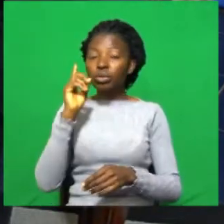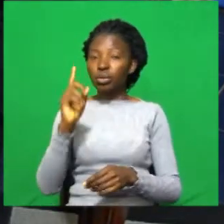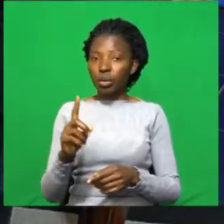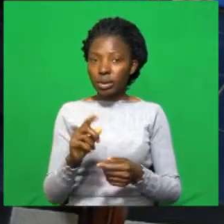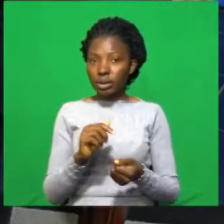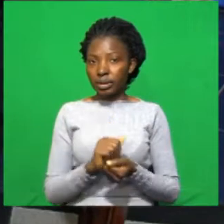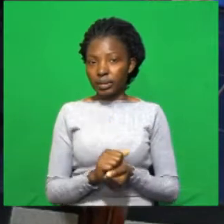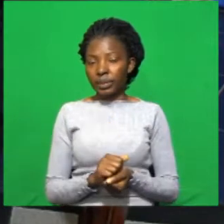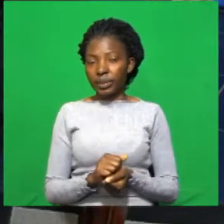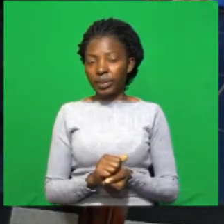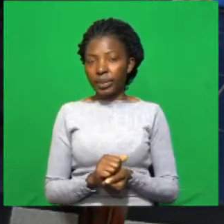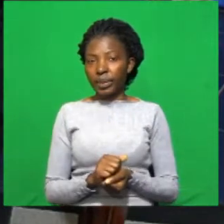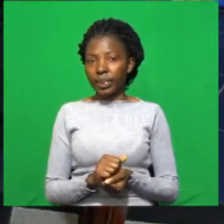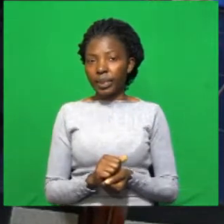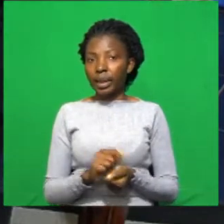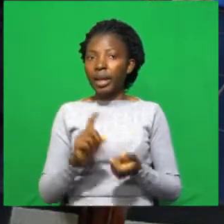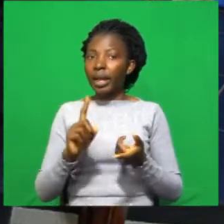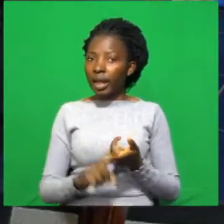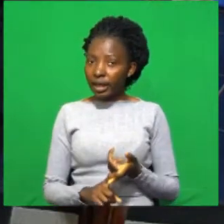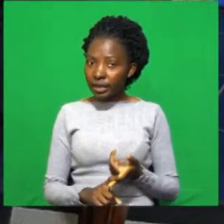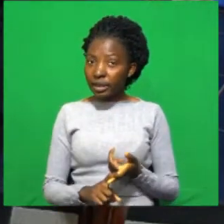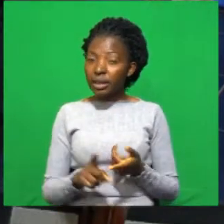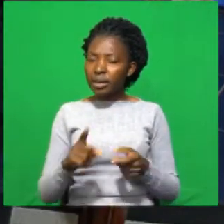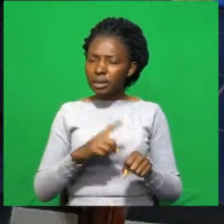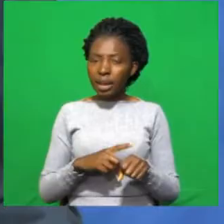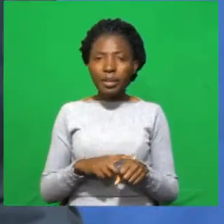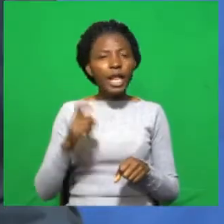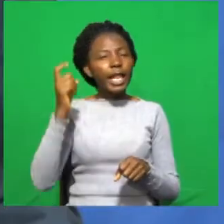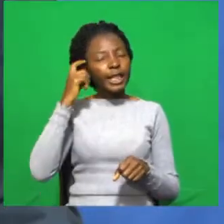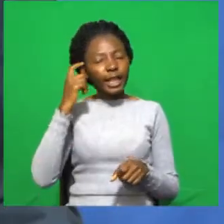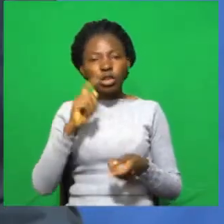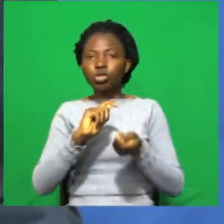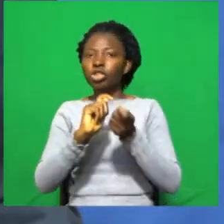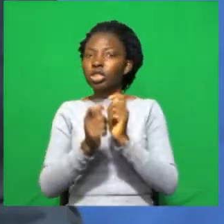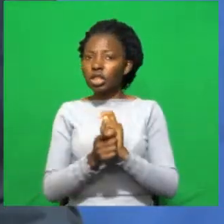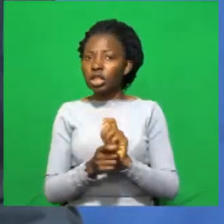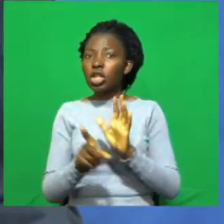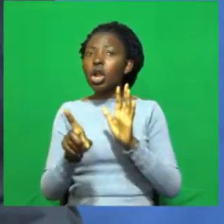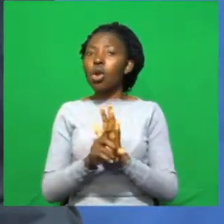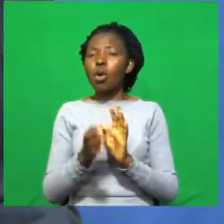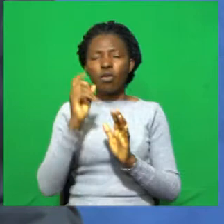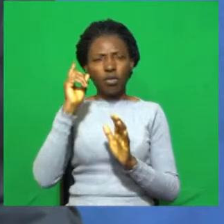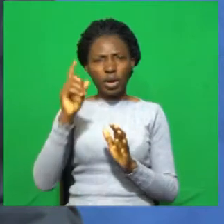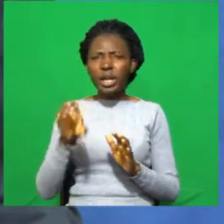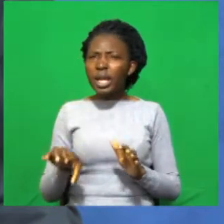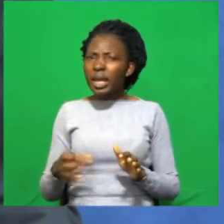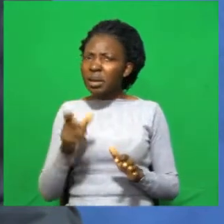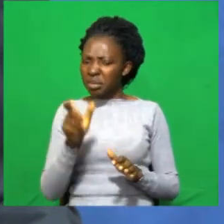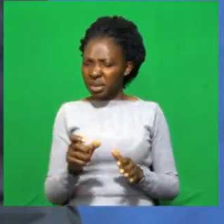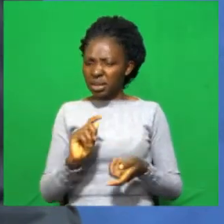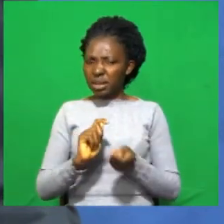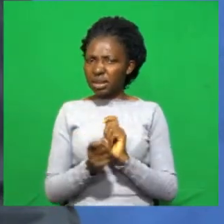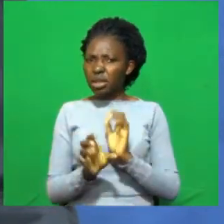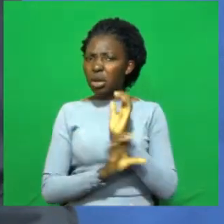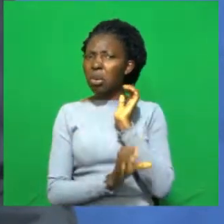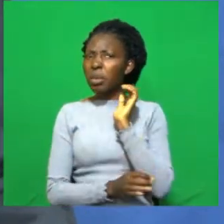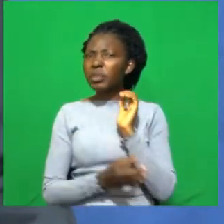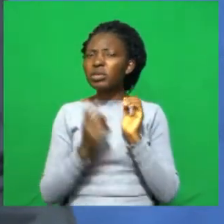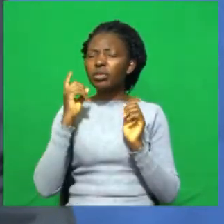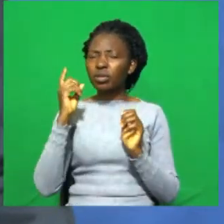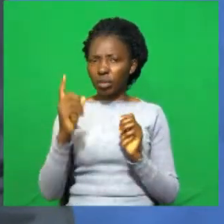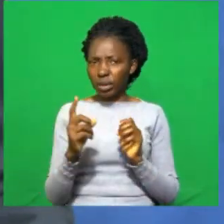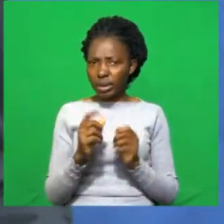kungoona mbichana pari kunzi nguva iyi chechi yakafunga kuchinja mitemo yaMwari. Mitemo yaMwari inochinjika here pastor?